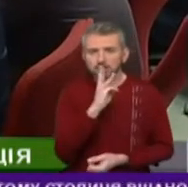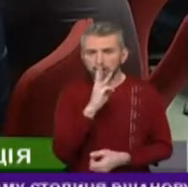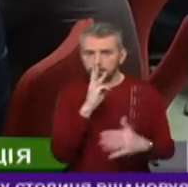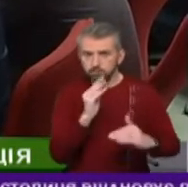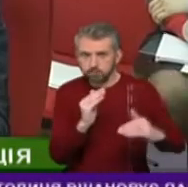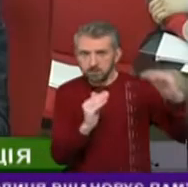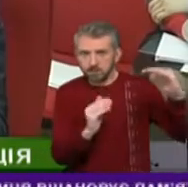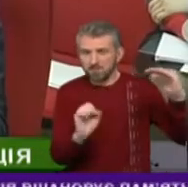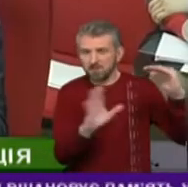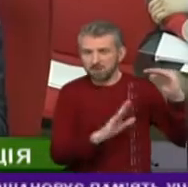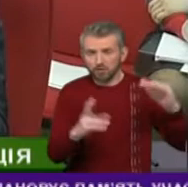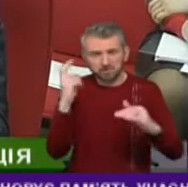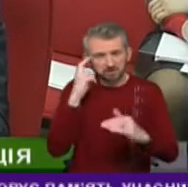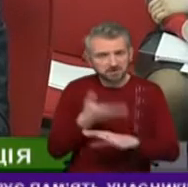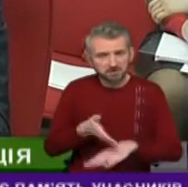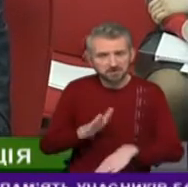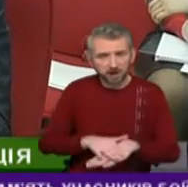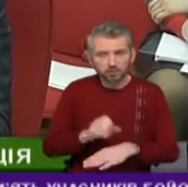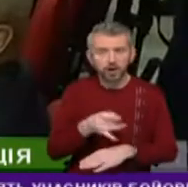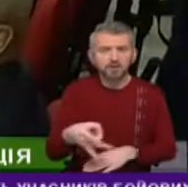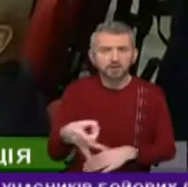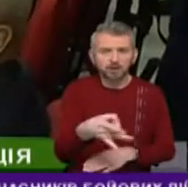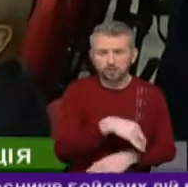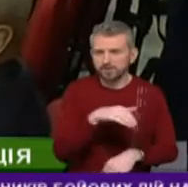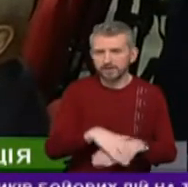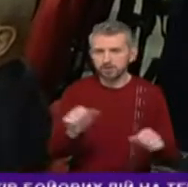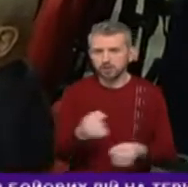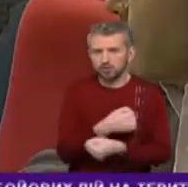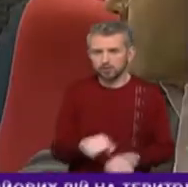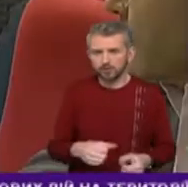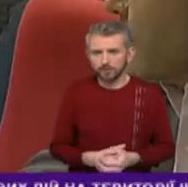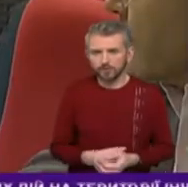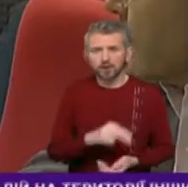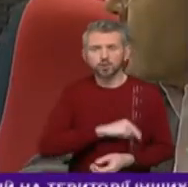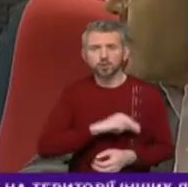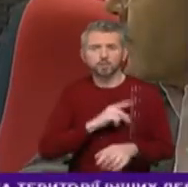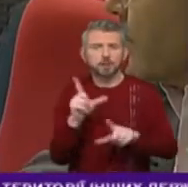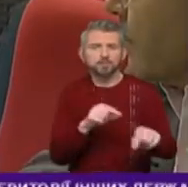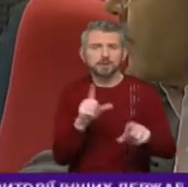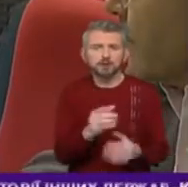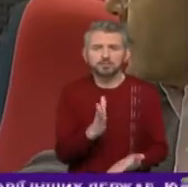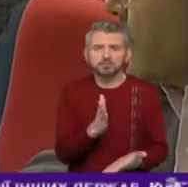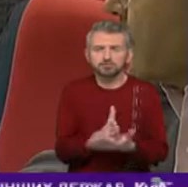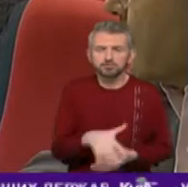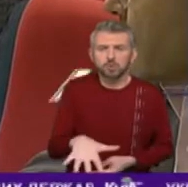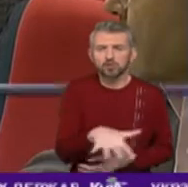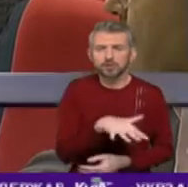платами Європи в столиці важко, а в регіонах фактично неможливо. Трудова міграція лежить виключно в